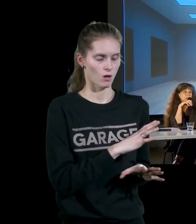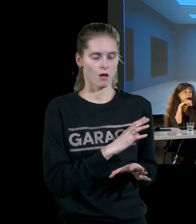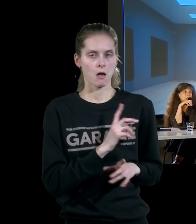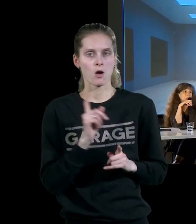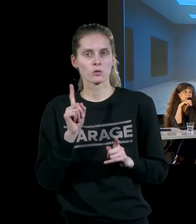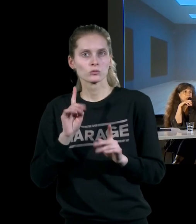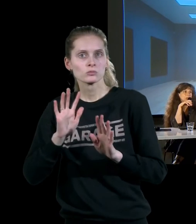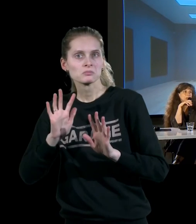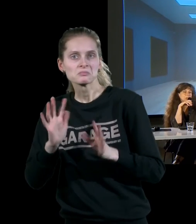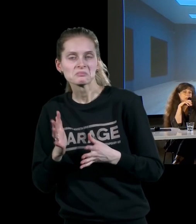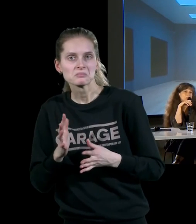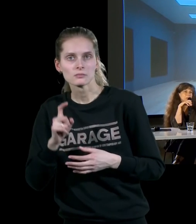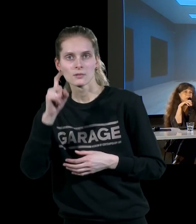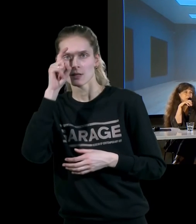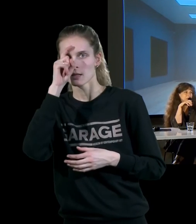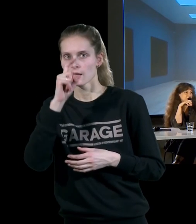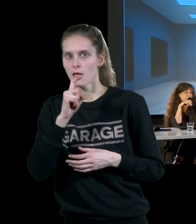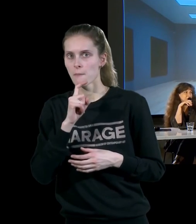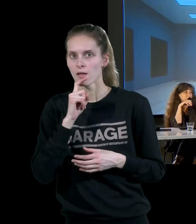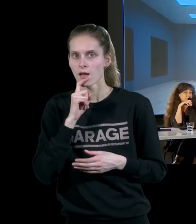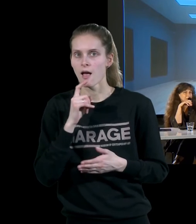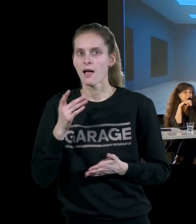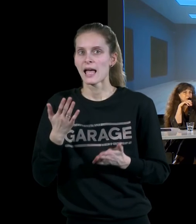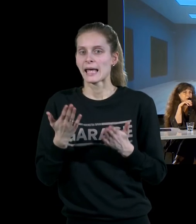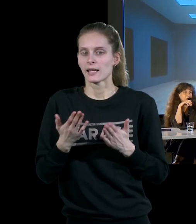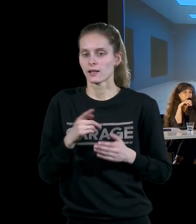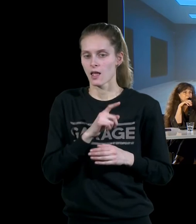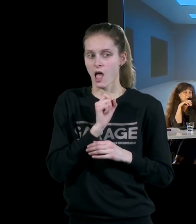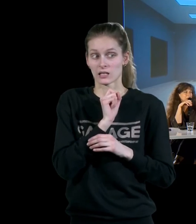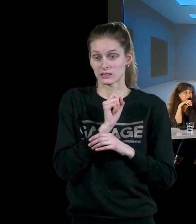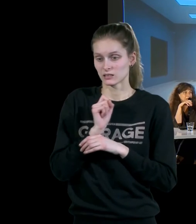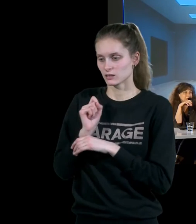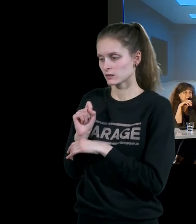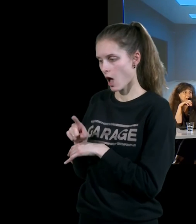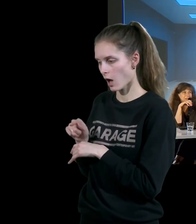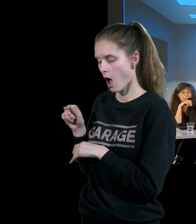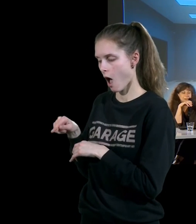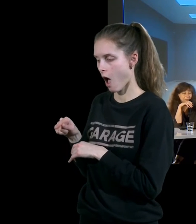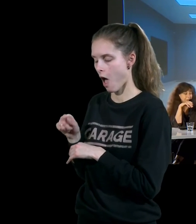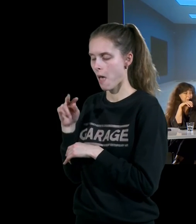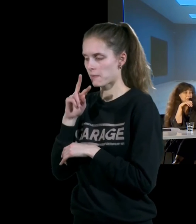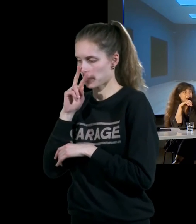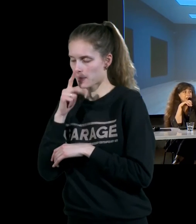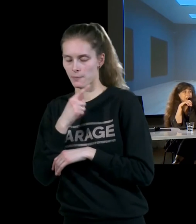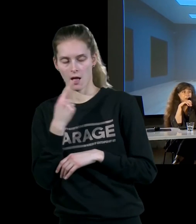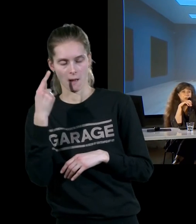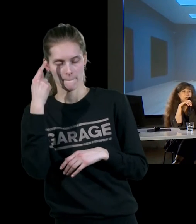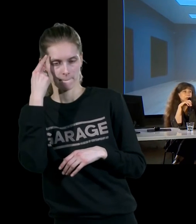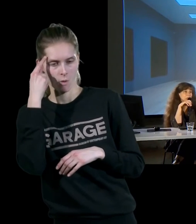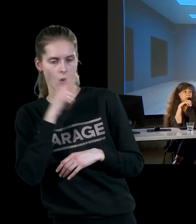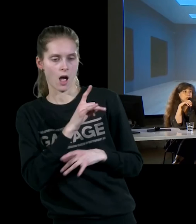непонятная история. То ли он неправильно понял заказчика и думал, что это будет не ресторан, а